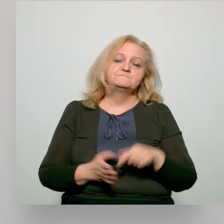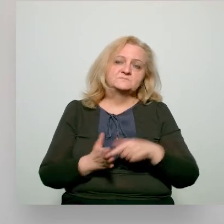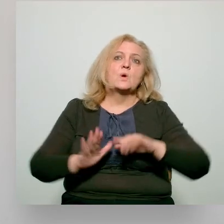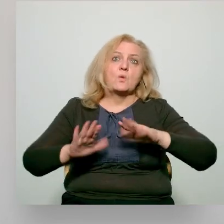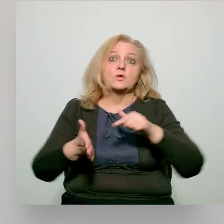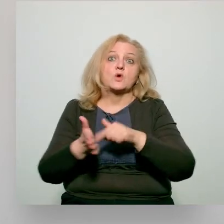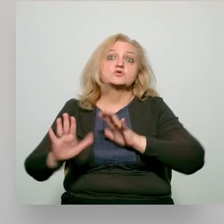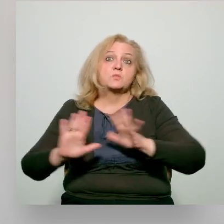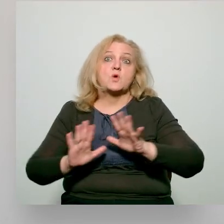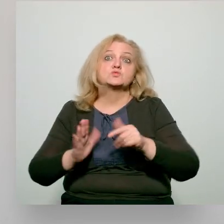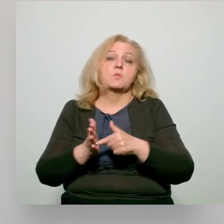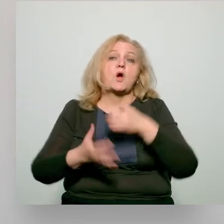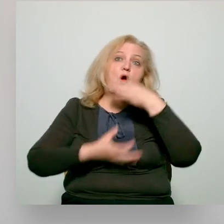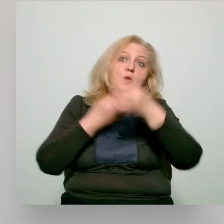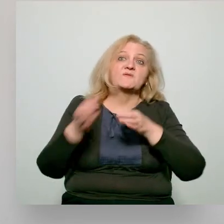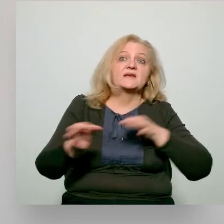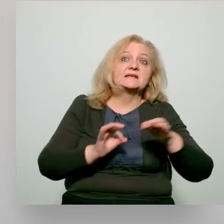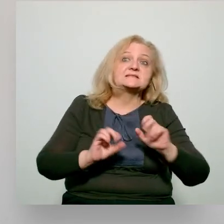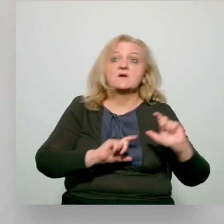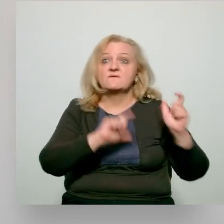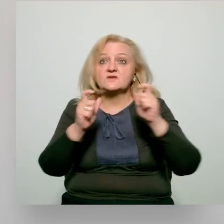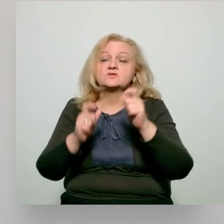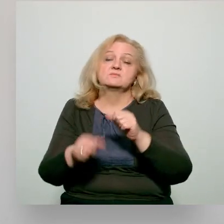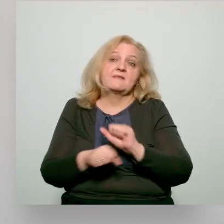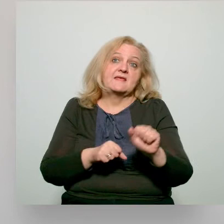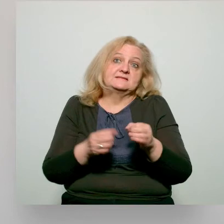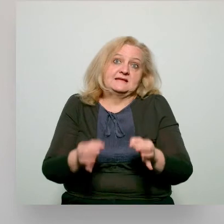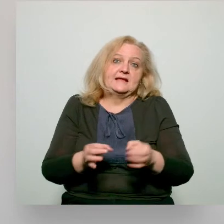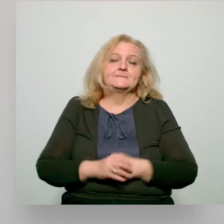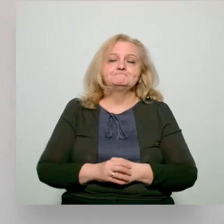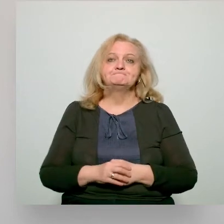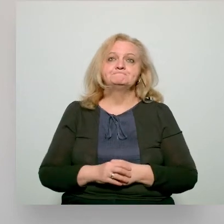Opowiada historię tego, co się dzieje teraz.